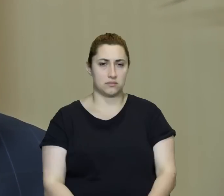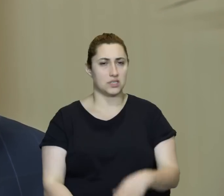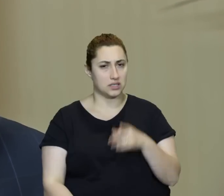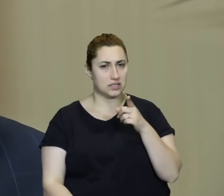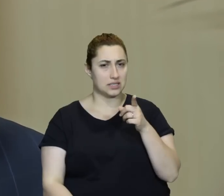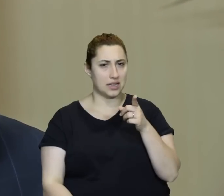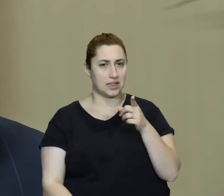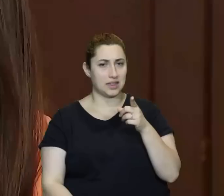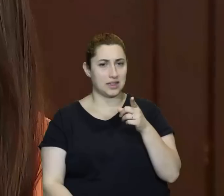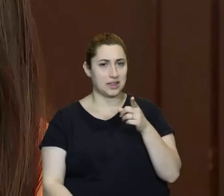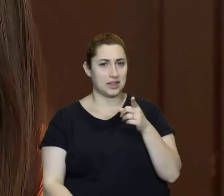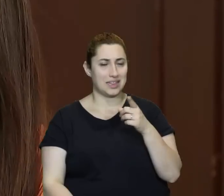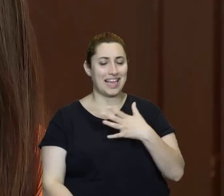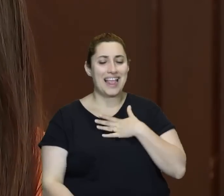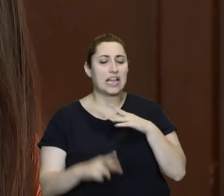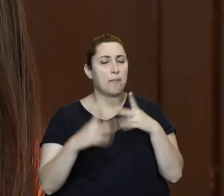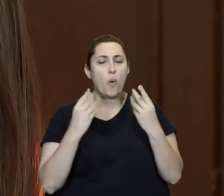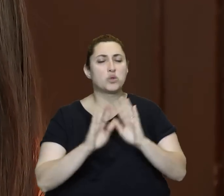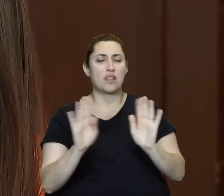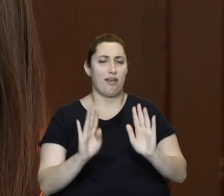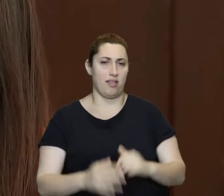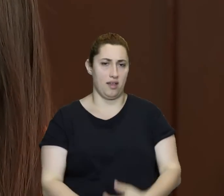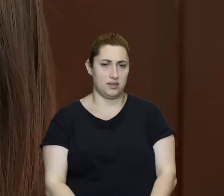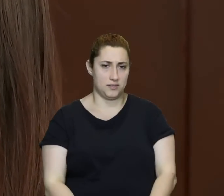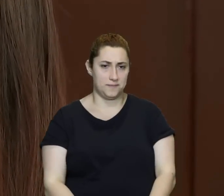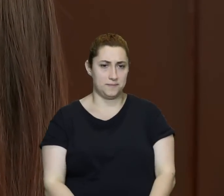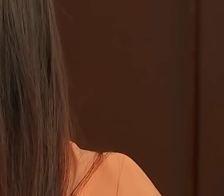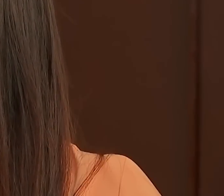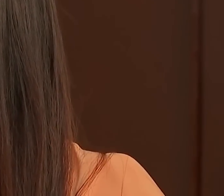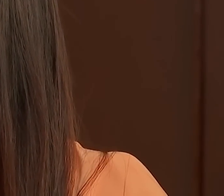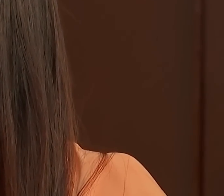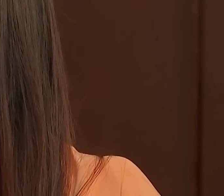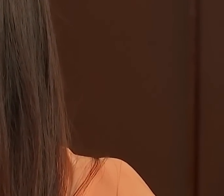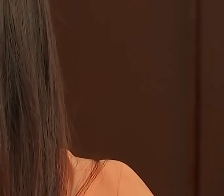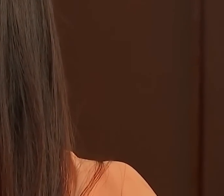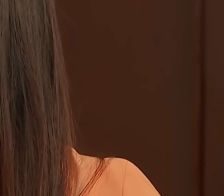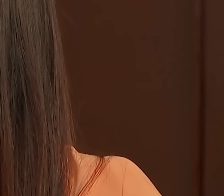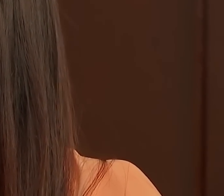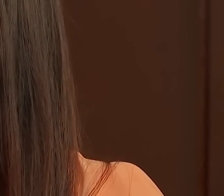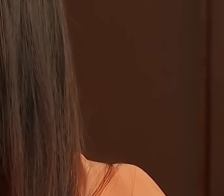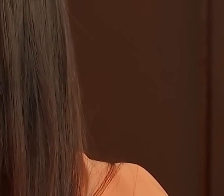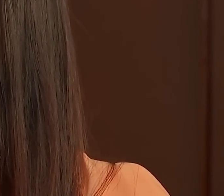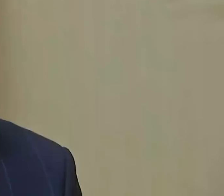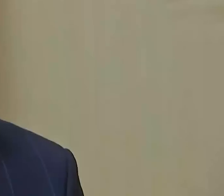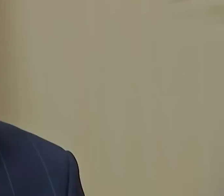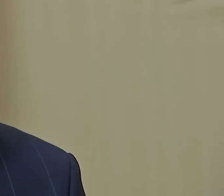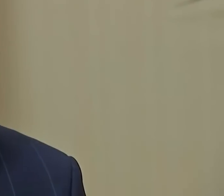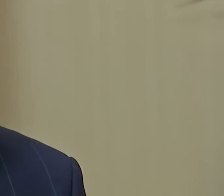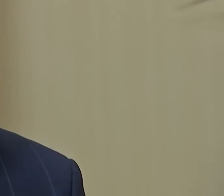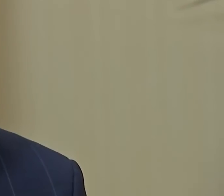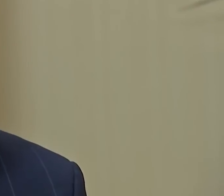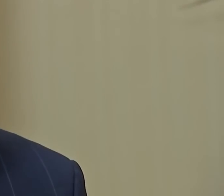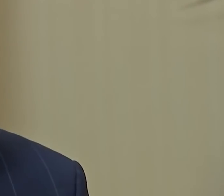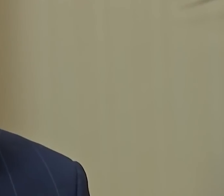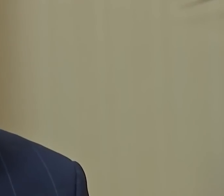Sen kendin ol yeterli. Tebessümle söyledi bunu. Zehra gözlerini kaldırdı. Etkilenmiş, yumuşacık gözlerle